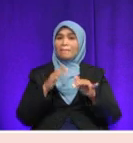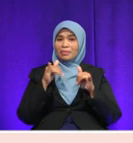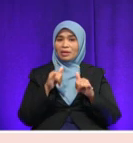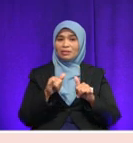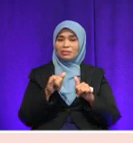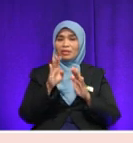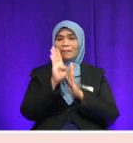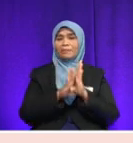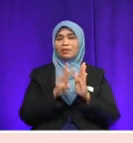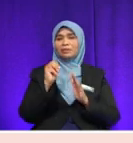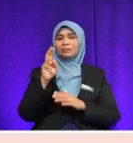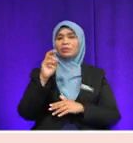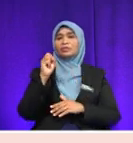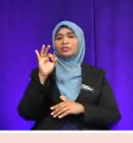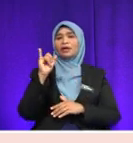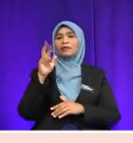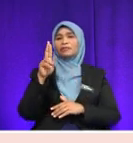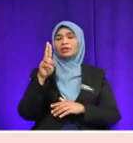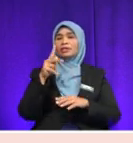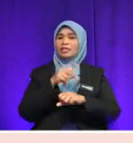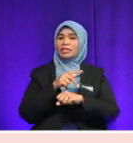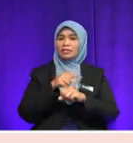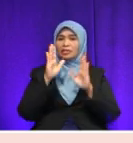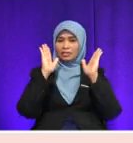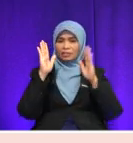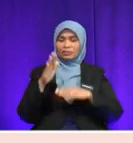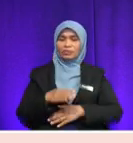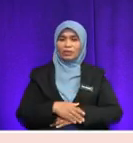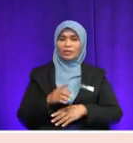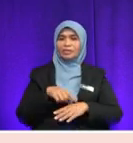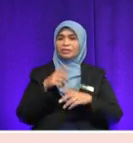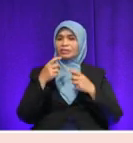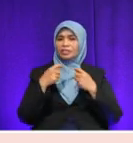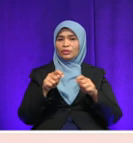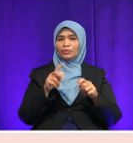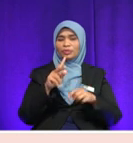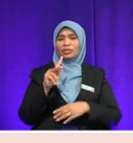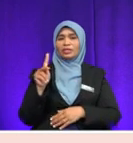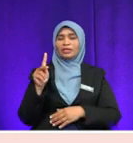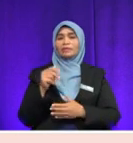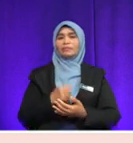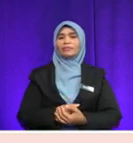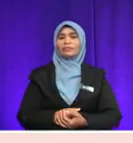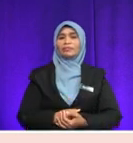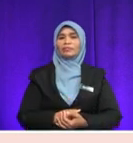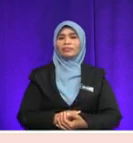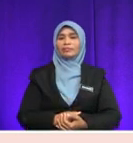hingga selesai Sholat ditunaikan oke masih bermusafir sehingga sholat ditunaikan